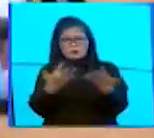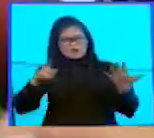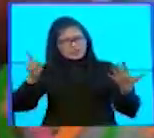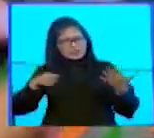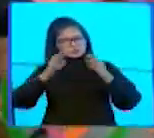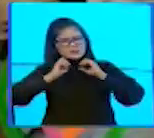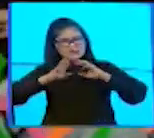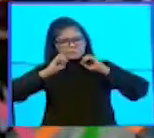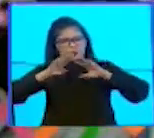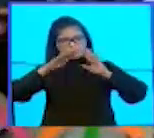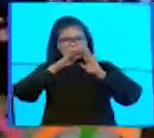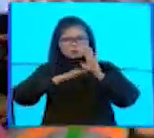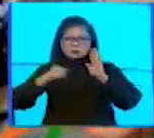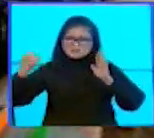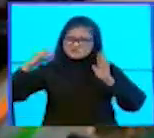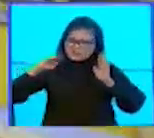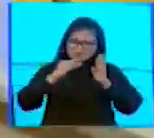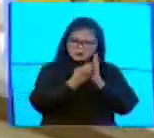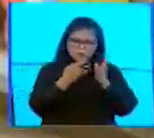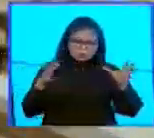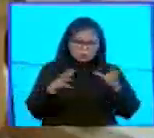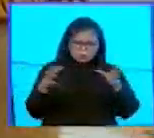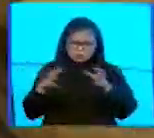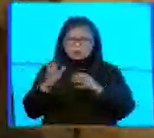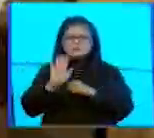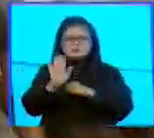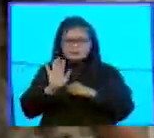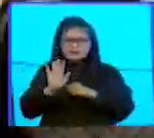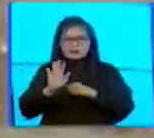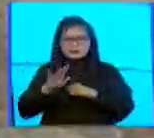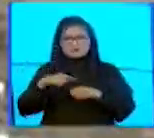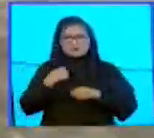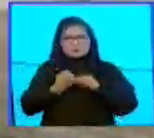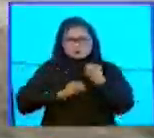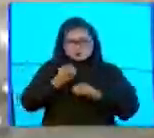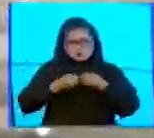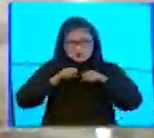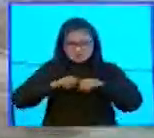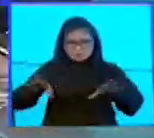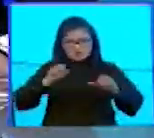dan menjauhi kerumunan untuk memutus rantai penularan COVID-19. Tim Liputan iNews melaporkan.